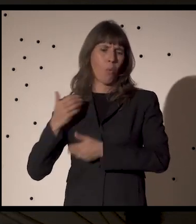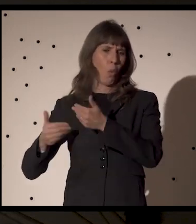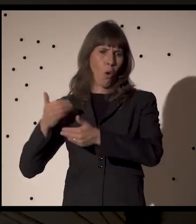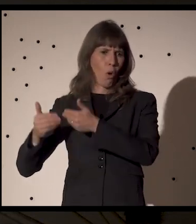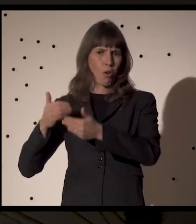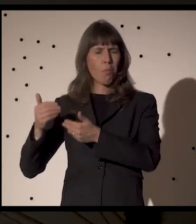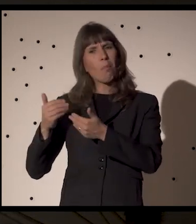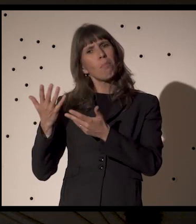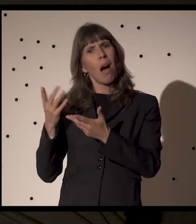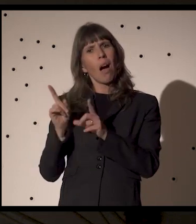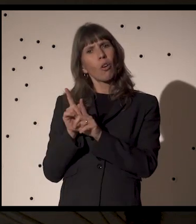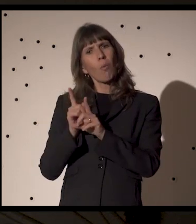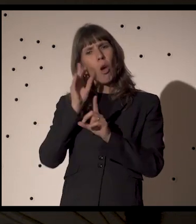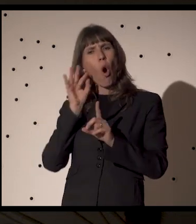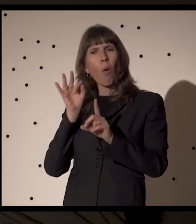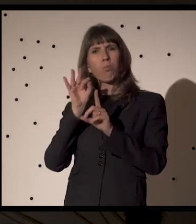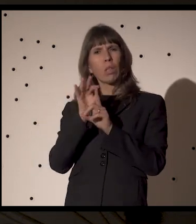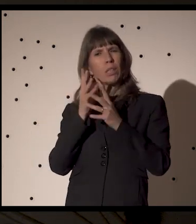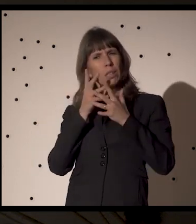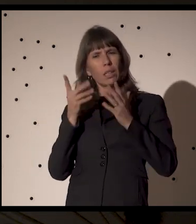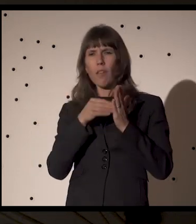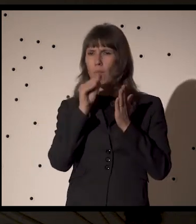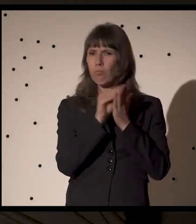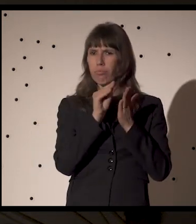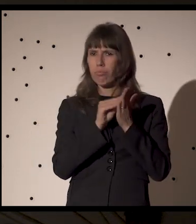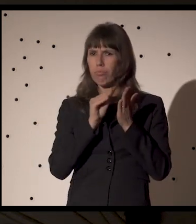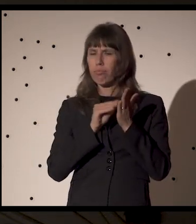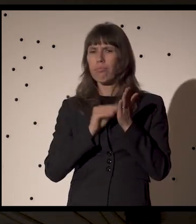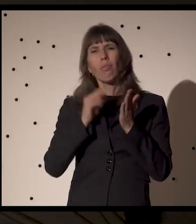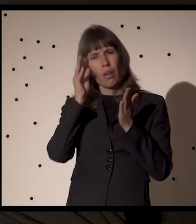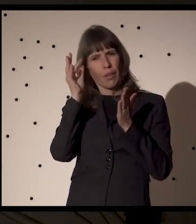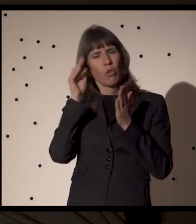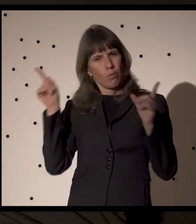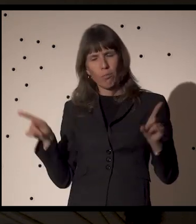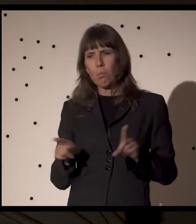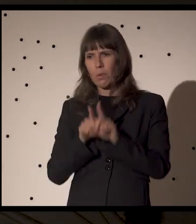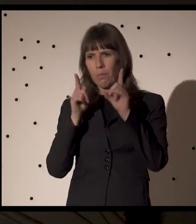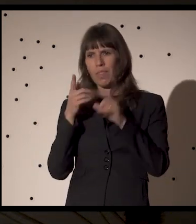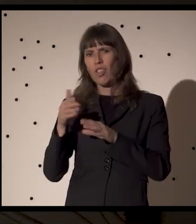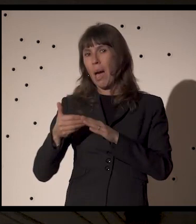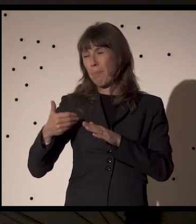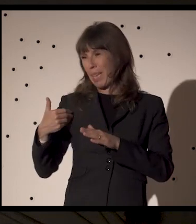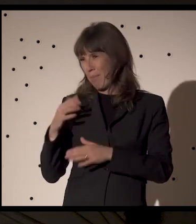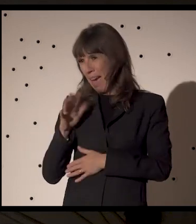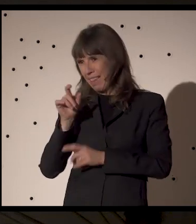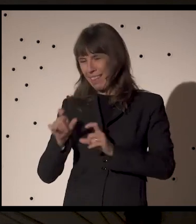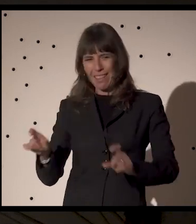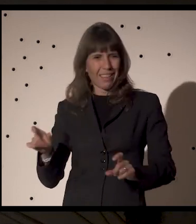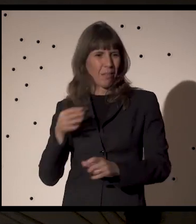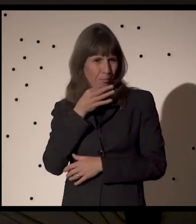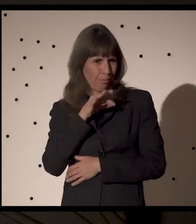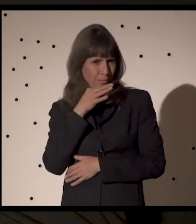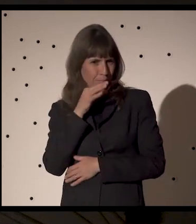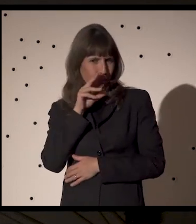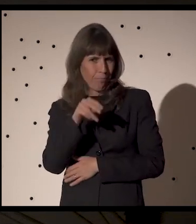grandi finalità e negli intenti che sono stati Ricordati da diversi interventi e che mi hanno preceduto Prima di tutto il